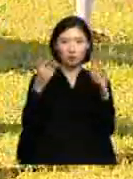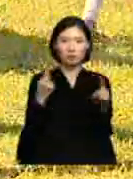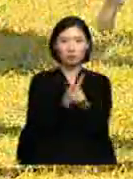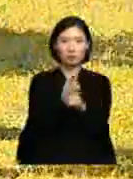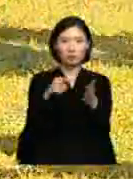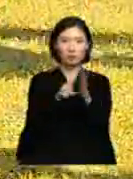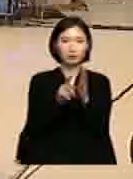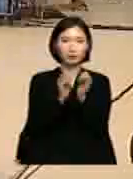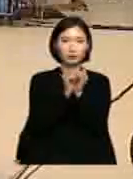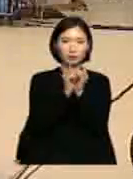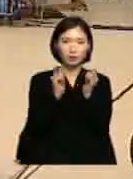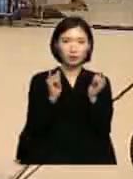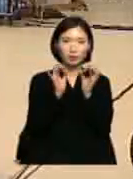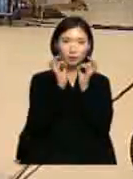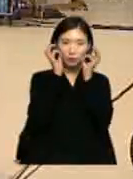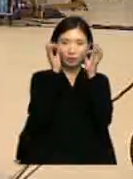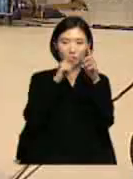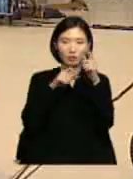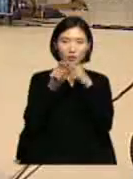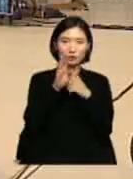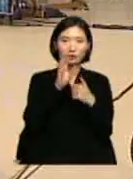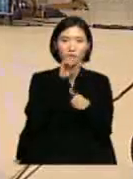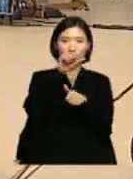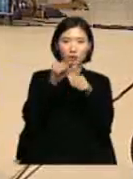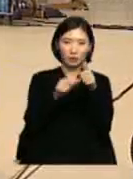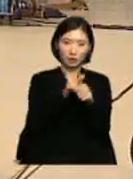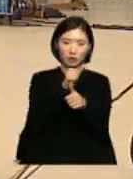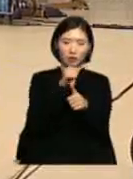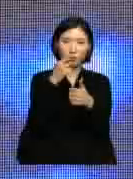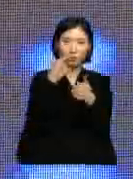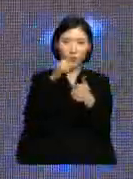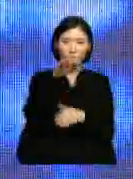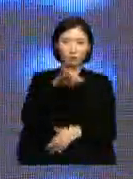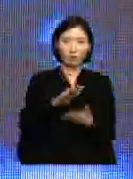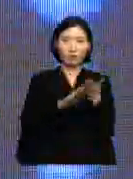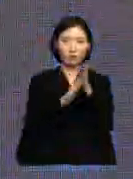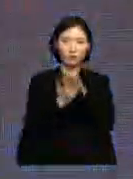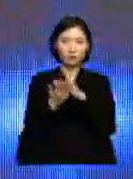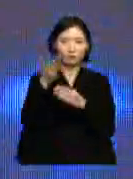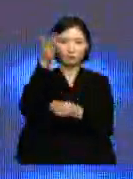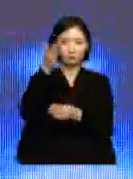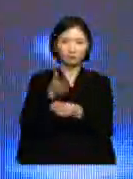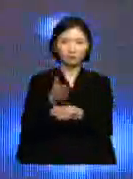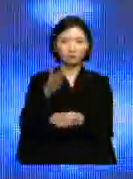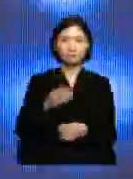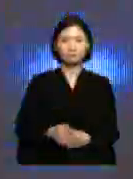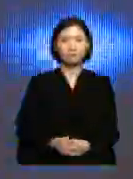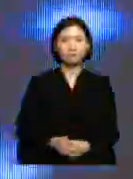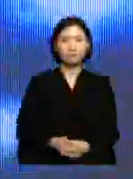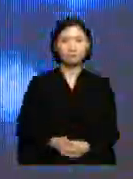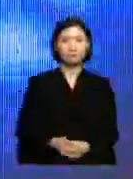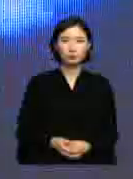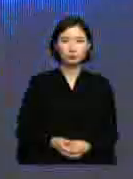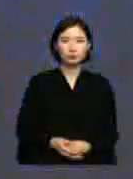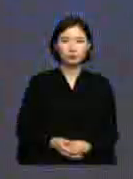노력이 더해지면서 친환경 체험 교육 현장으로 변화하고 있습니다. 딜라이브 서울경기 케이블TV 지역부입니다.